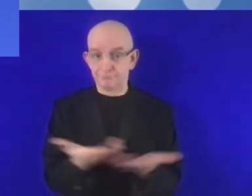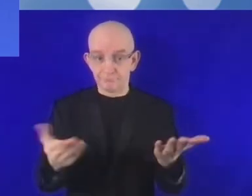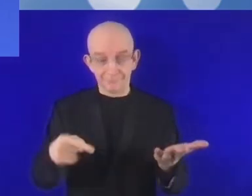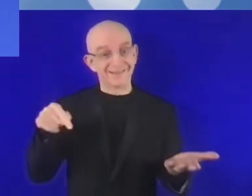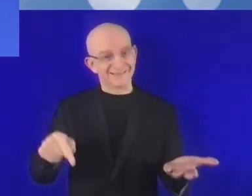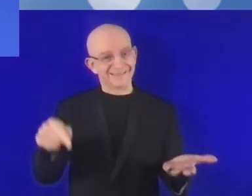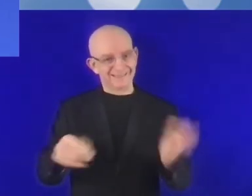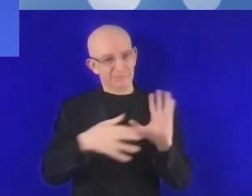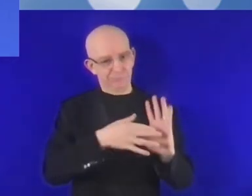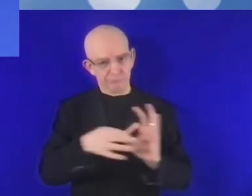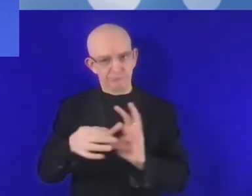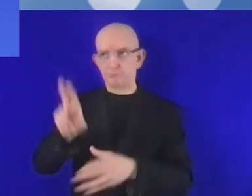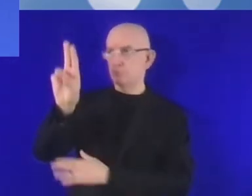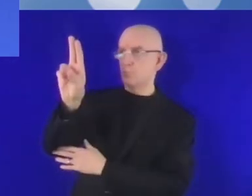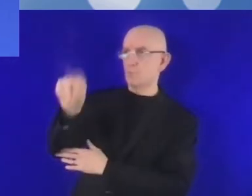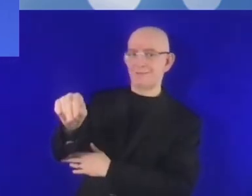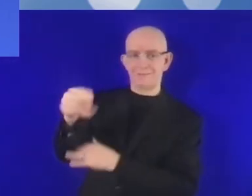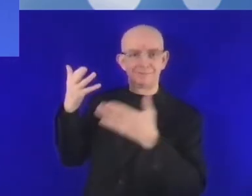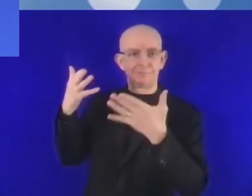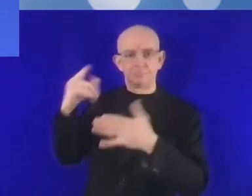8000 شخص قد سجلوا